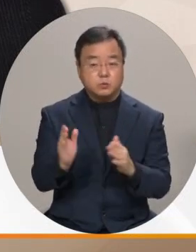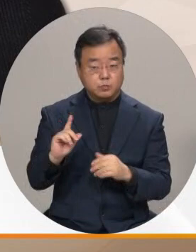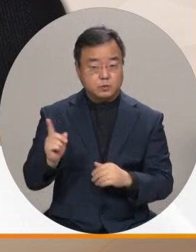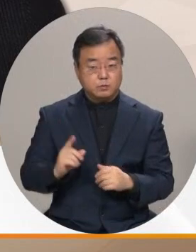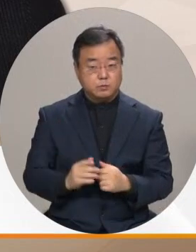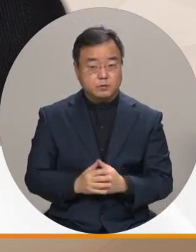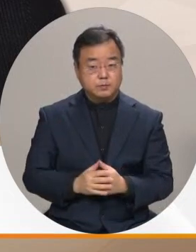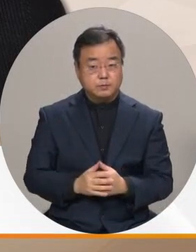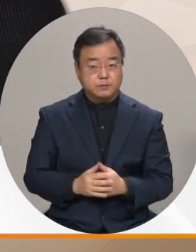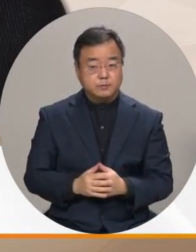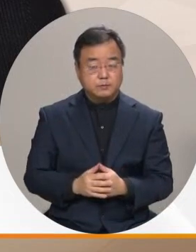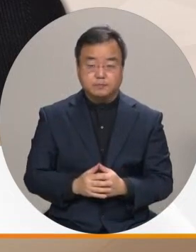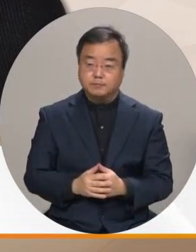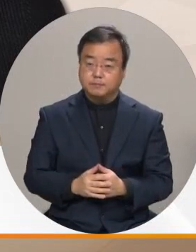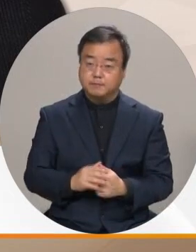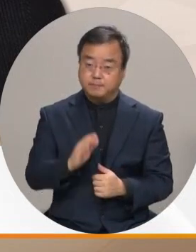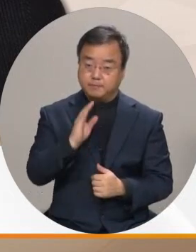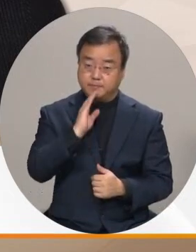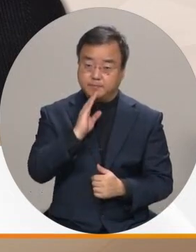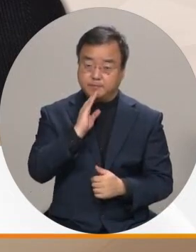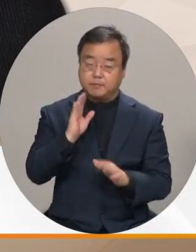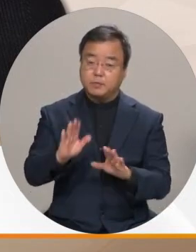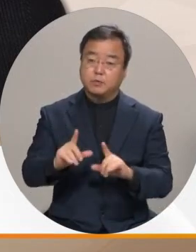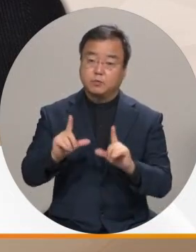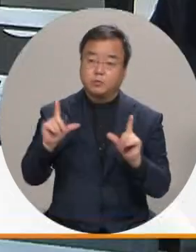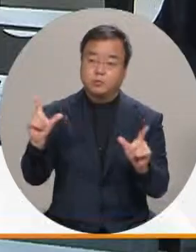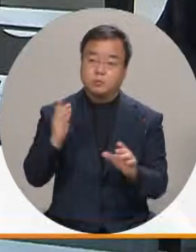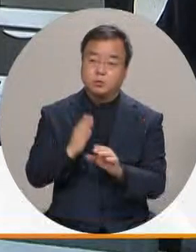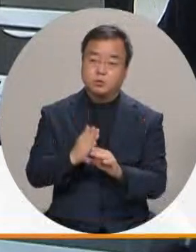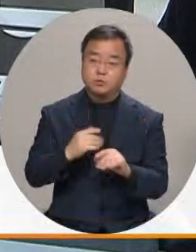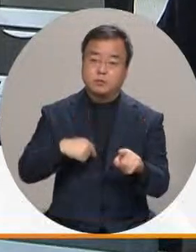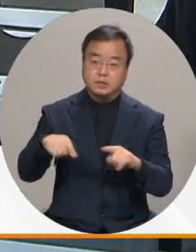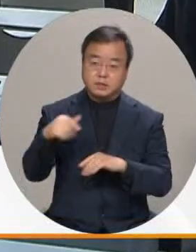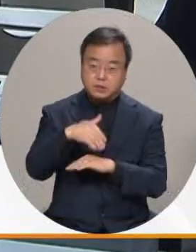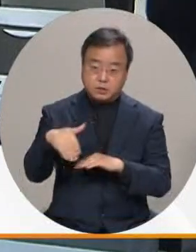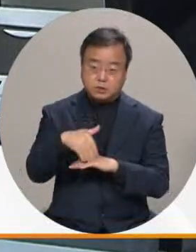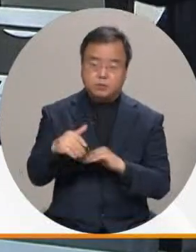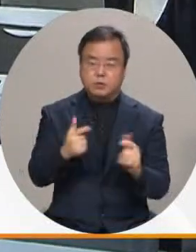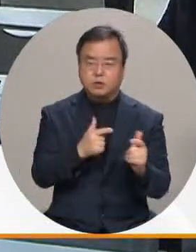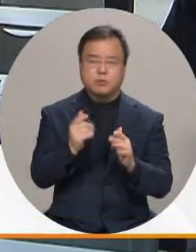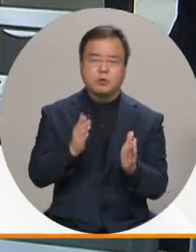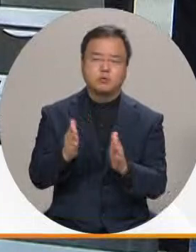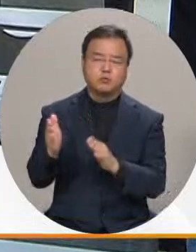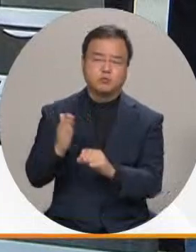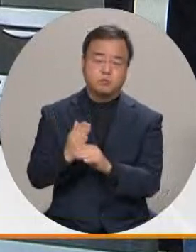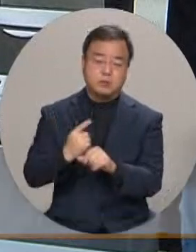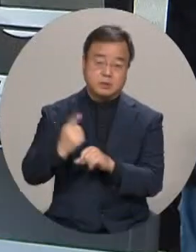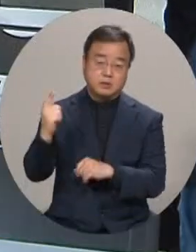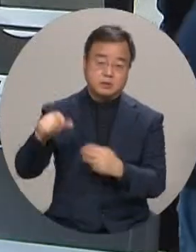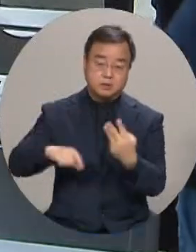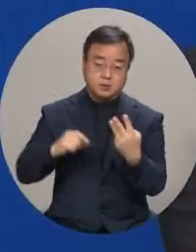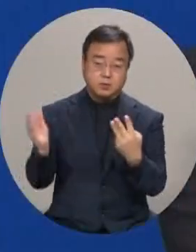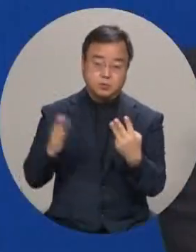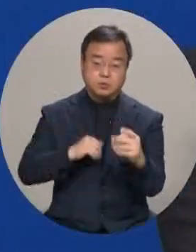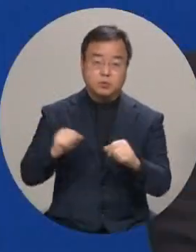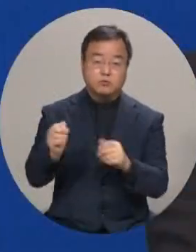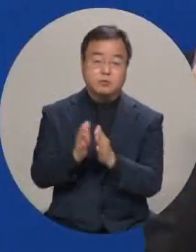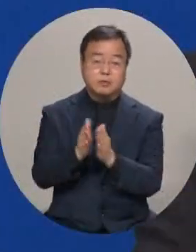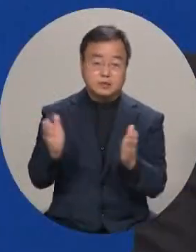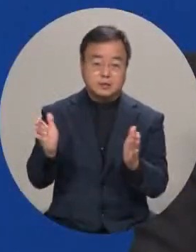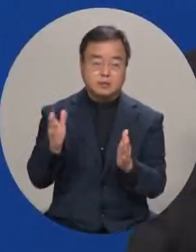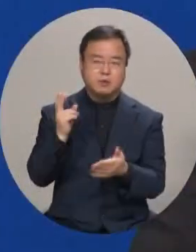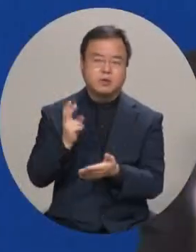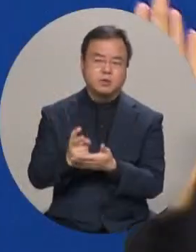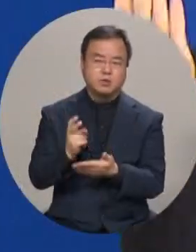보십니까? 네, 사실은 올해 이제 여러 정책이 마련되면서 내년 3월에 본격 시행되는 제도들이 정말 많이 있습니다.